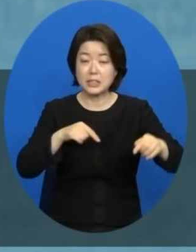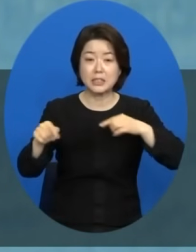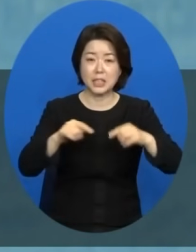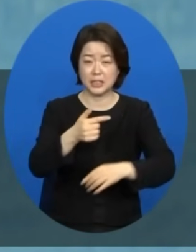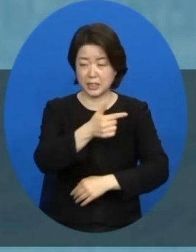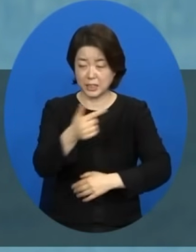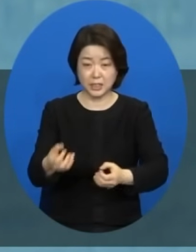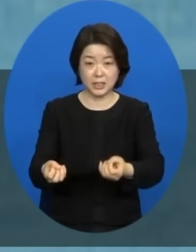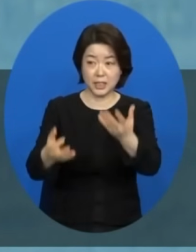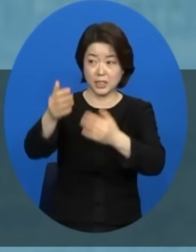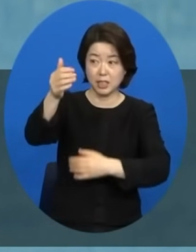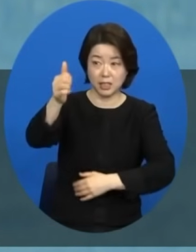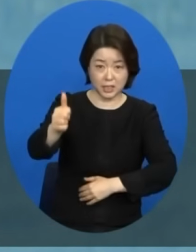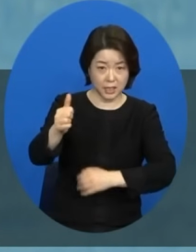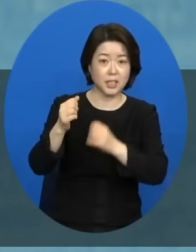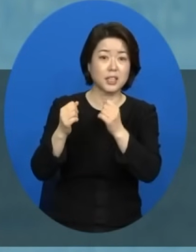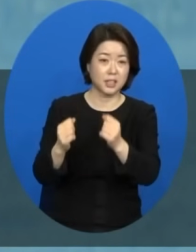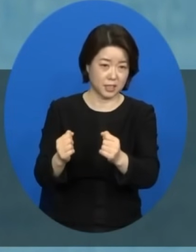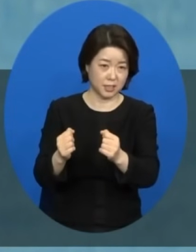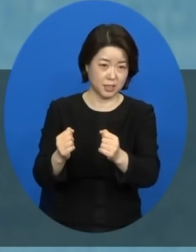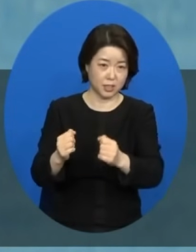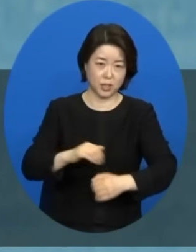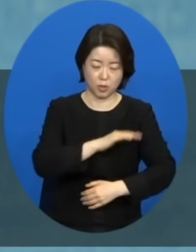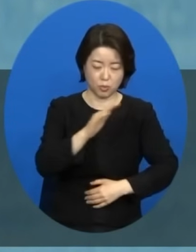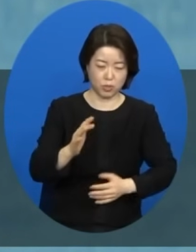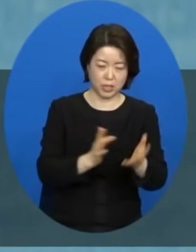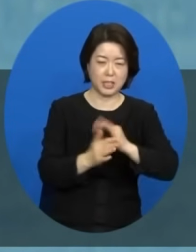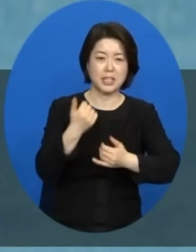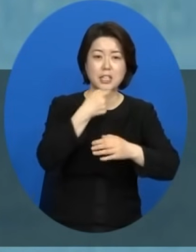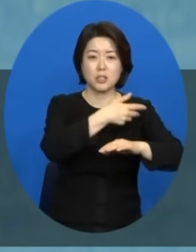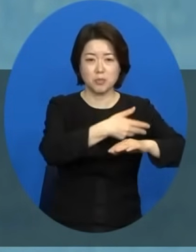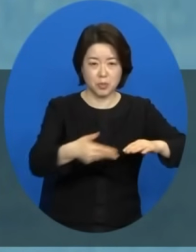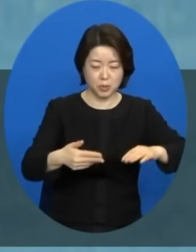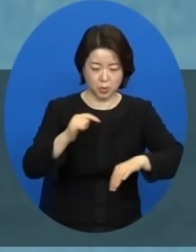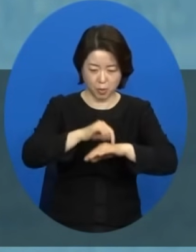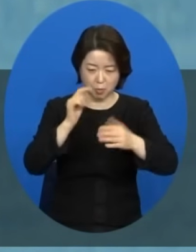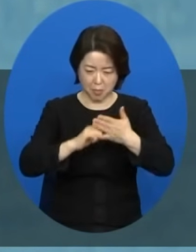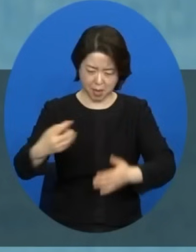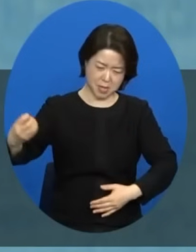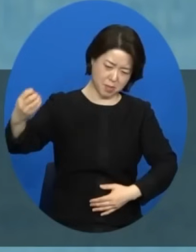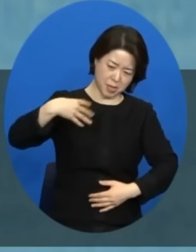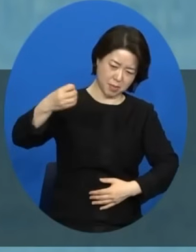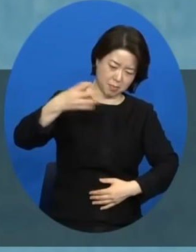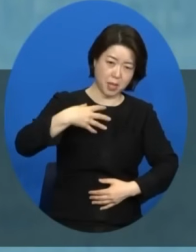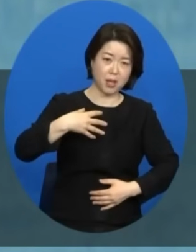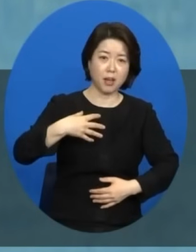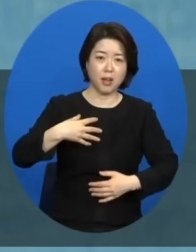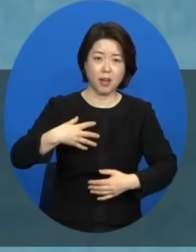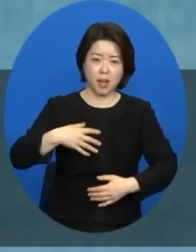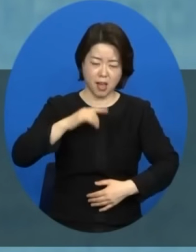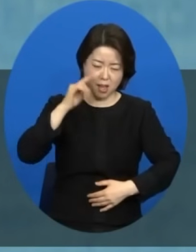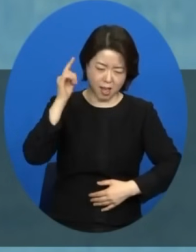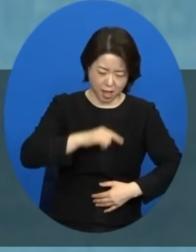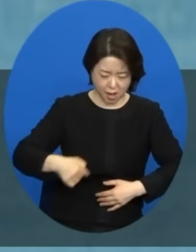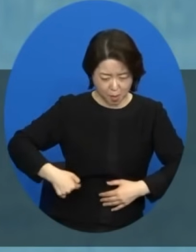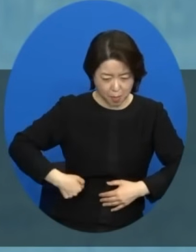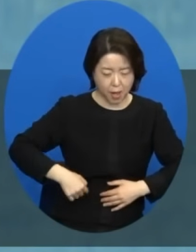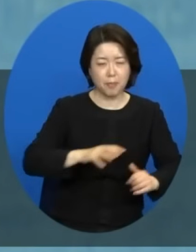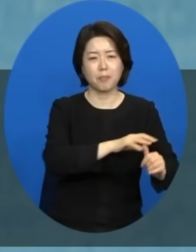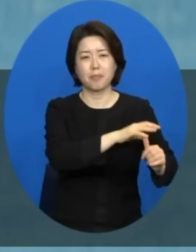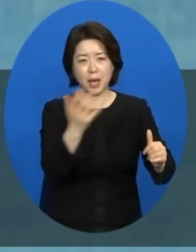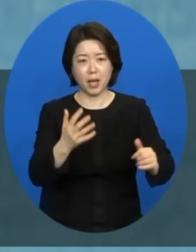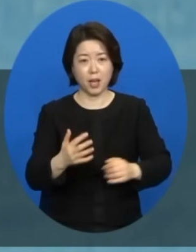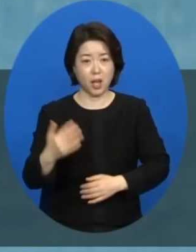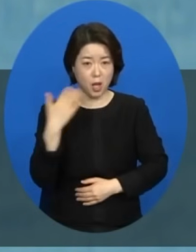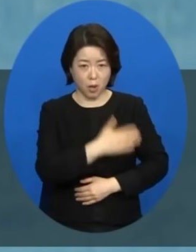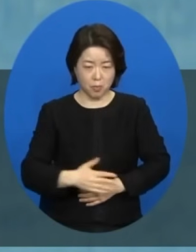다스리는 큰 제사장이 계심에 우리가 예수의 피로 마음의 뿌림을 받아 악한 양심으로부터 벗어나고 몸은